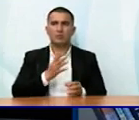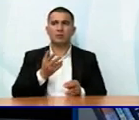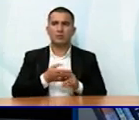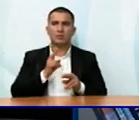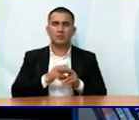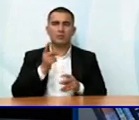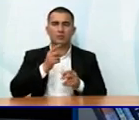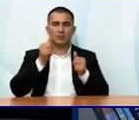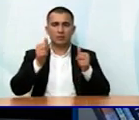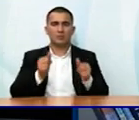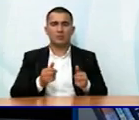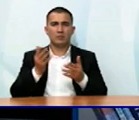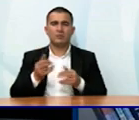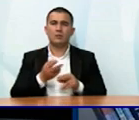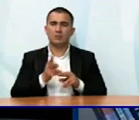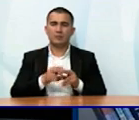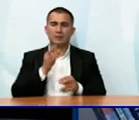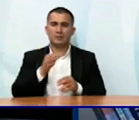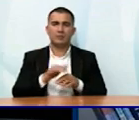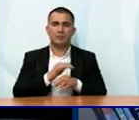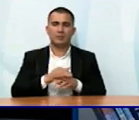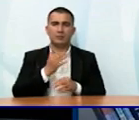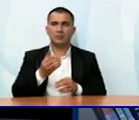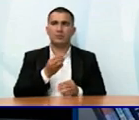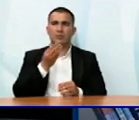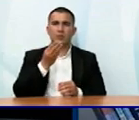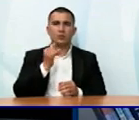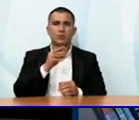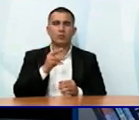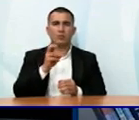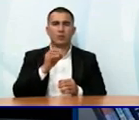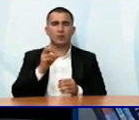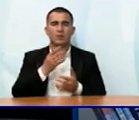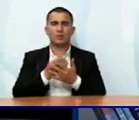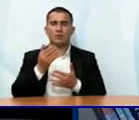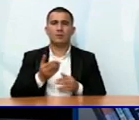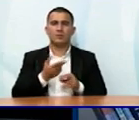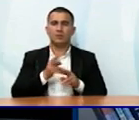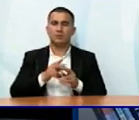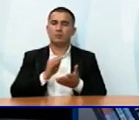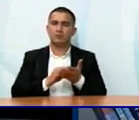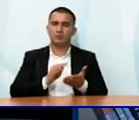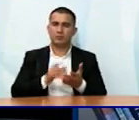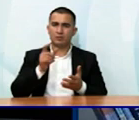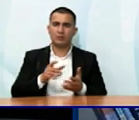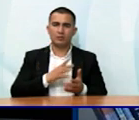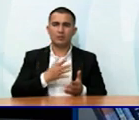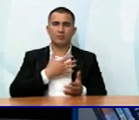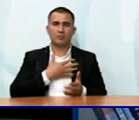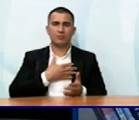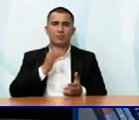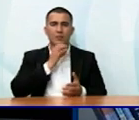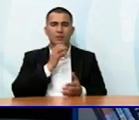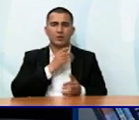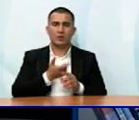turgan birinchi suratda to'g'ri topdingiz, shun bola asari muallif ekanligiga. Ikkinchi suratda mening o'g'rigina